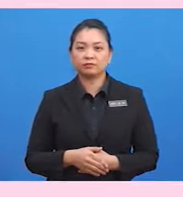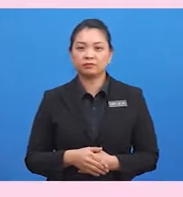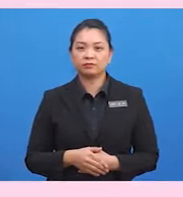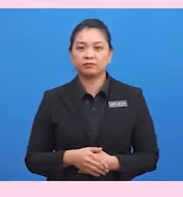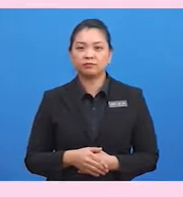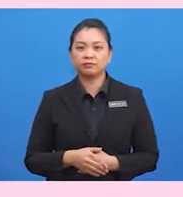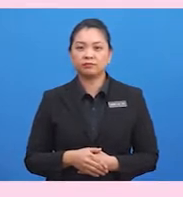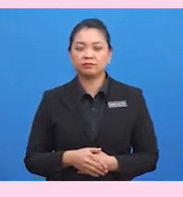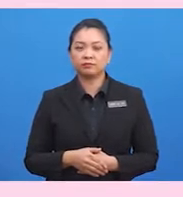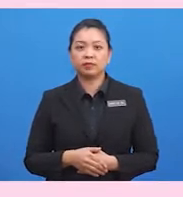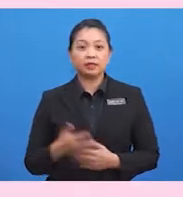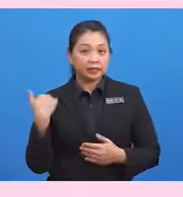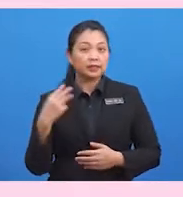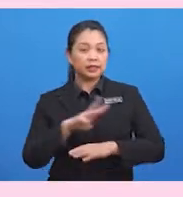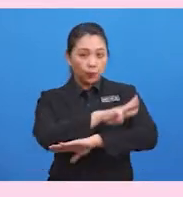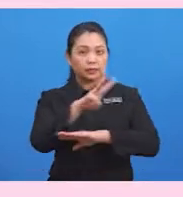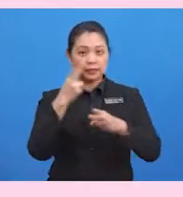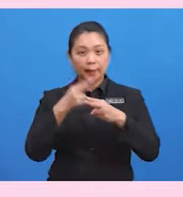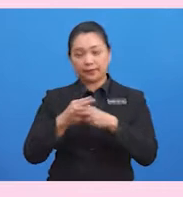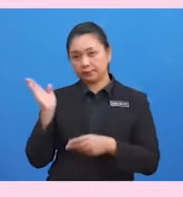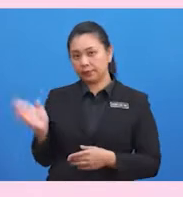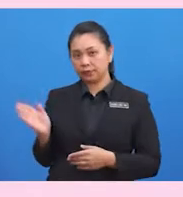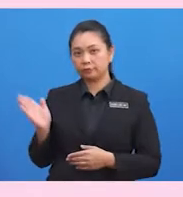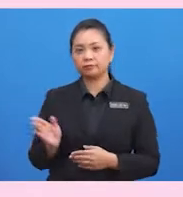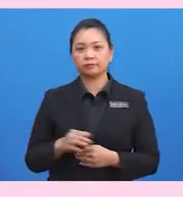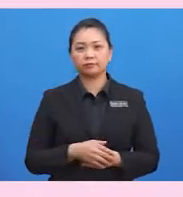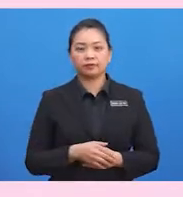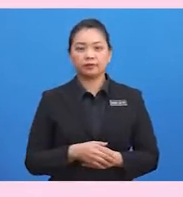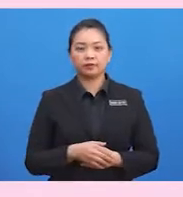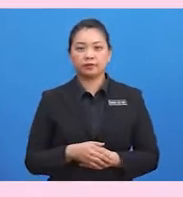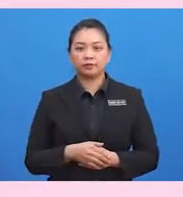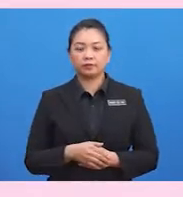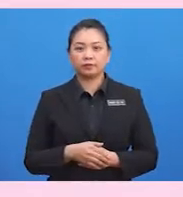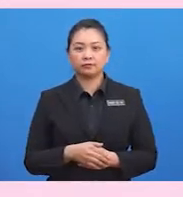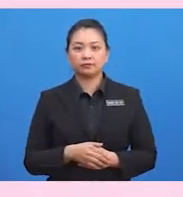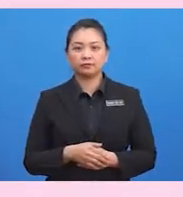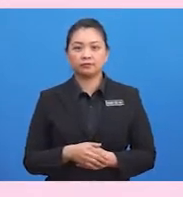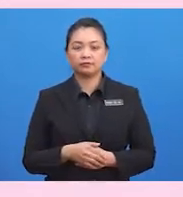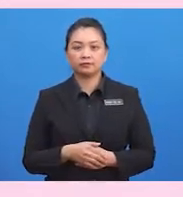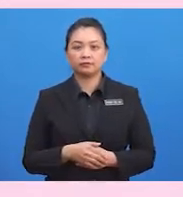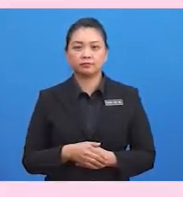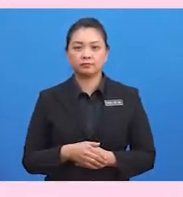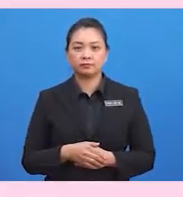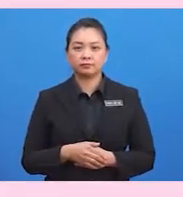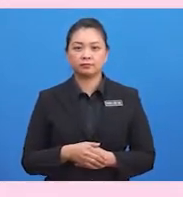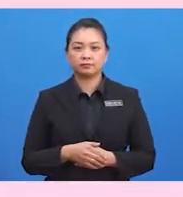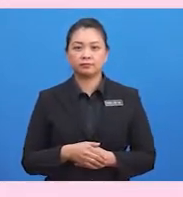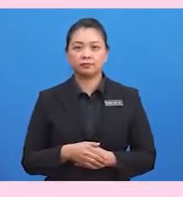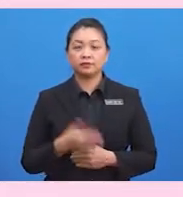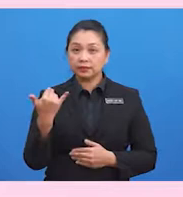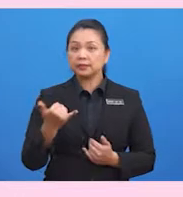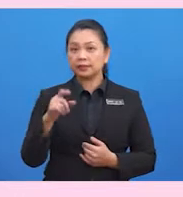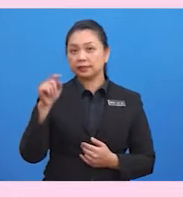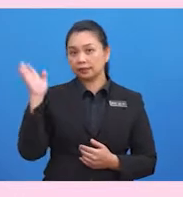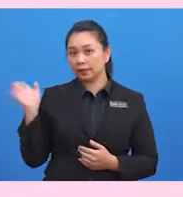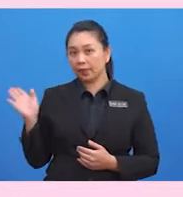dan tanpa sebagai kawasan pegangan orang kaya berempat yang seterusnya ilah